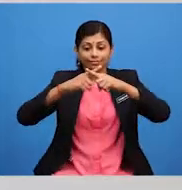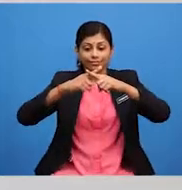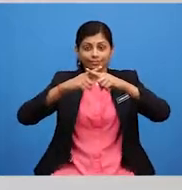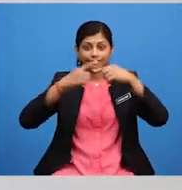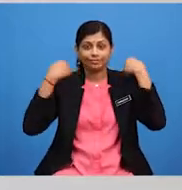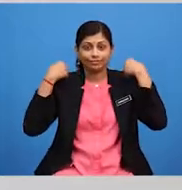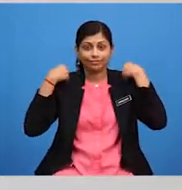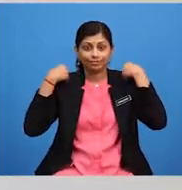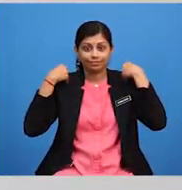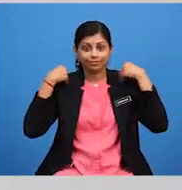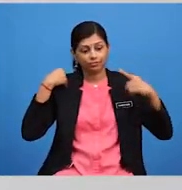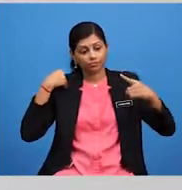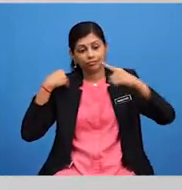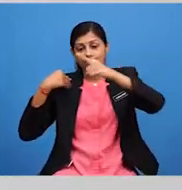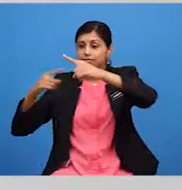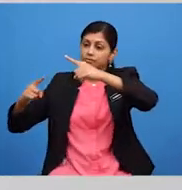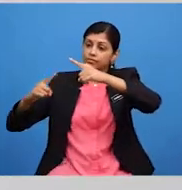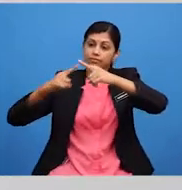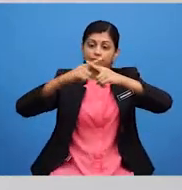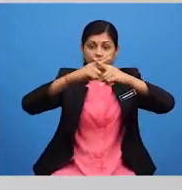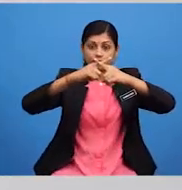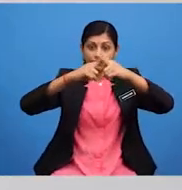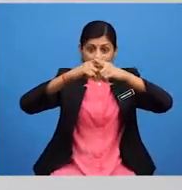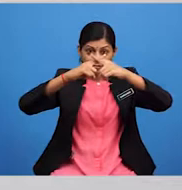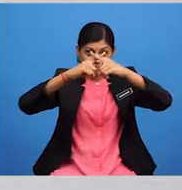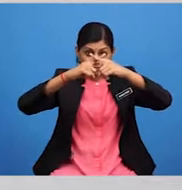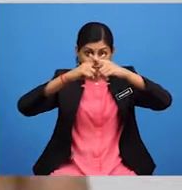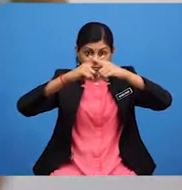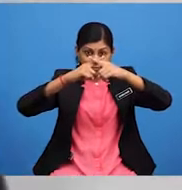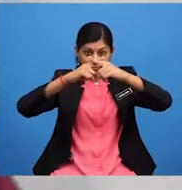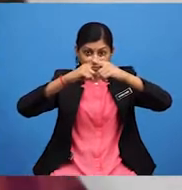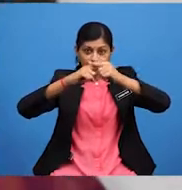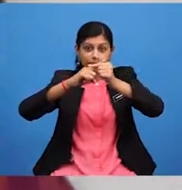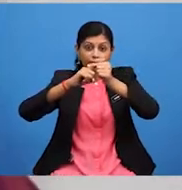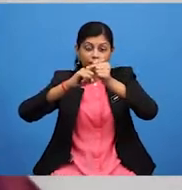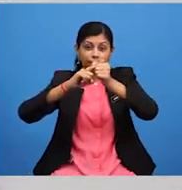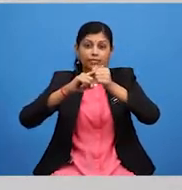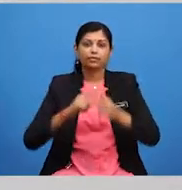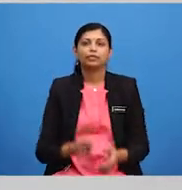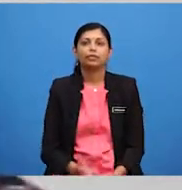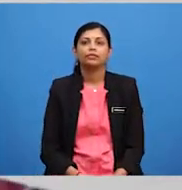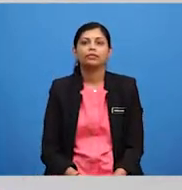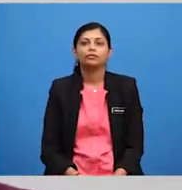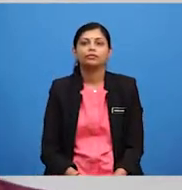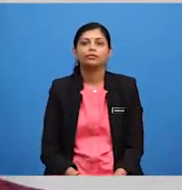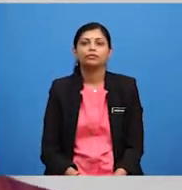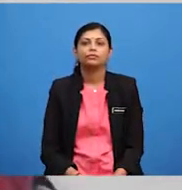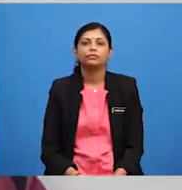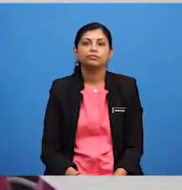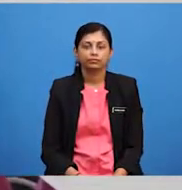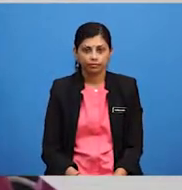persilangan antara garisan TL1E dan TL2D dengan titik